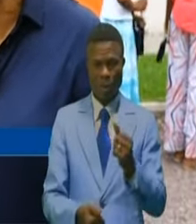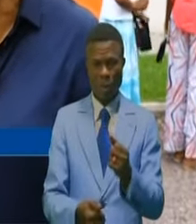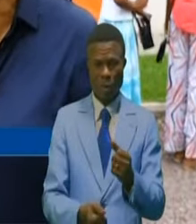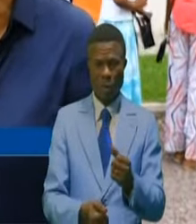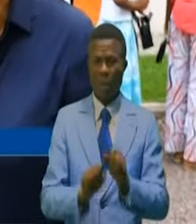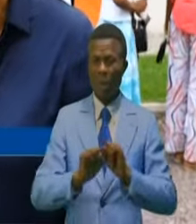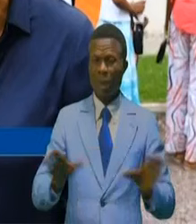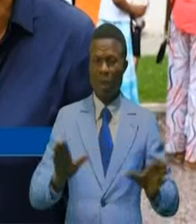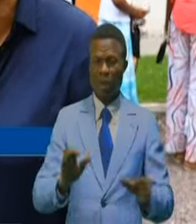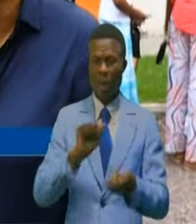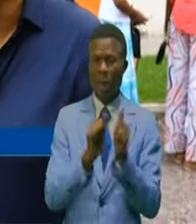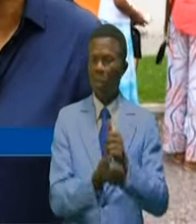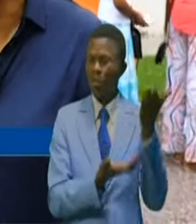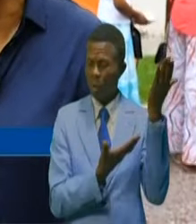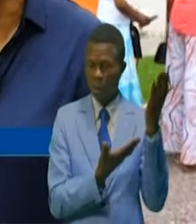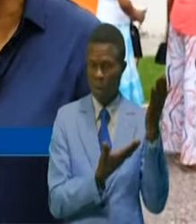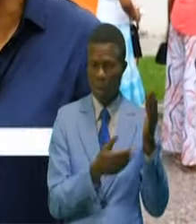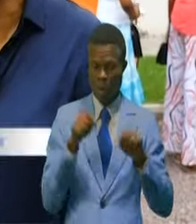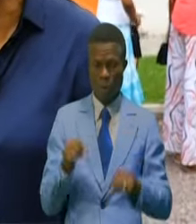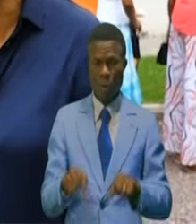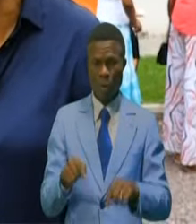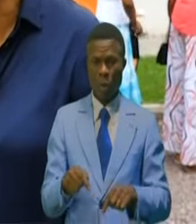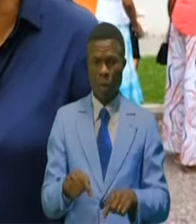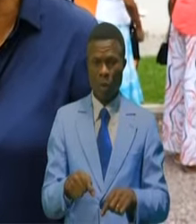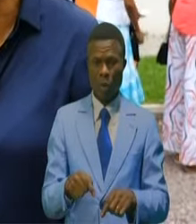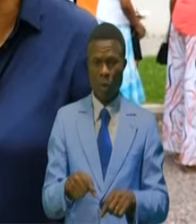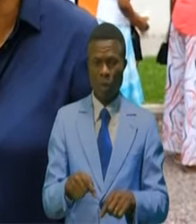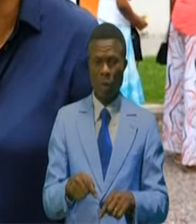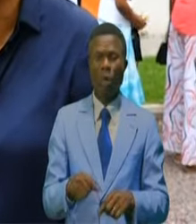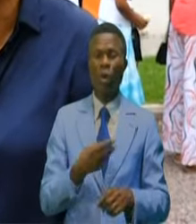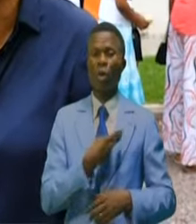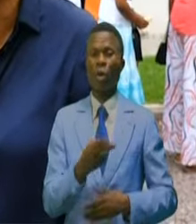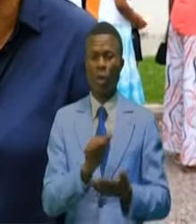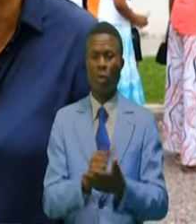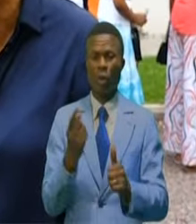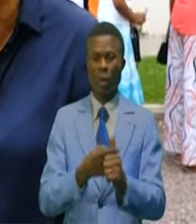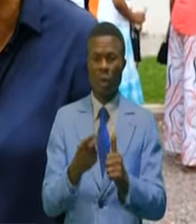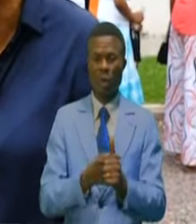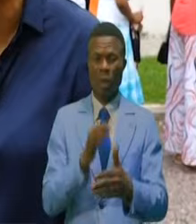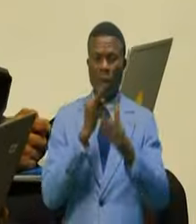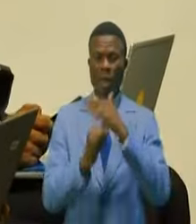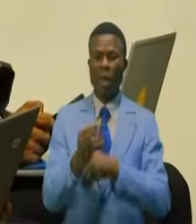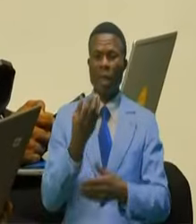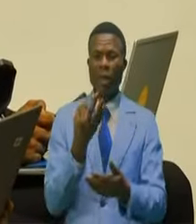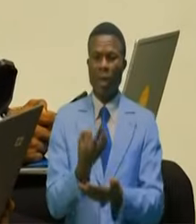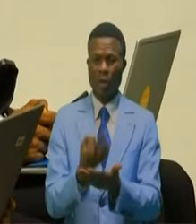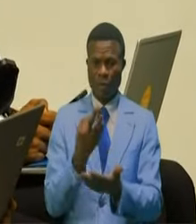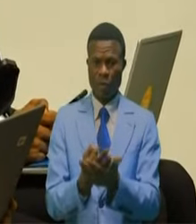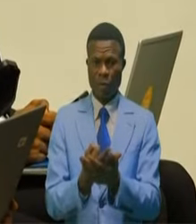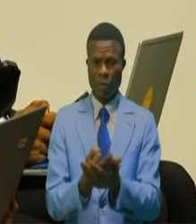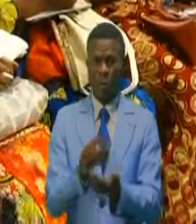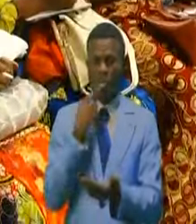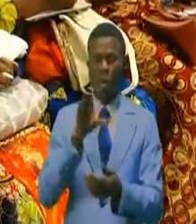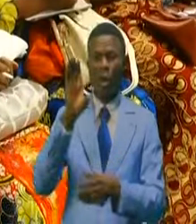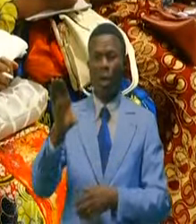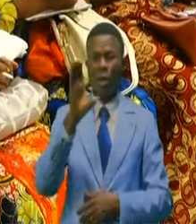sans sujet pratique. Aujourd'hui, et pluriel dans l'une de ses vocations, c'est également l'inclusion financière. En épargnant dans des